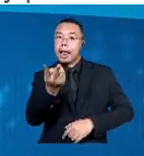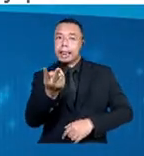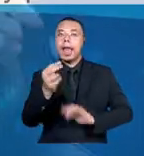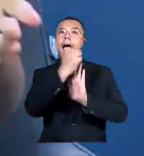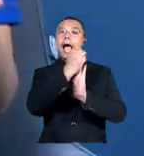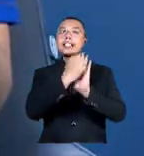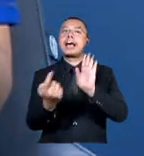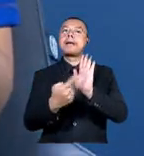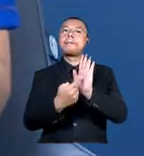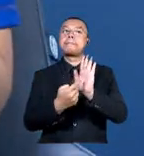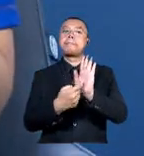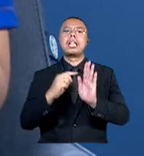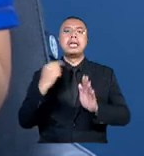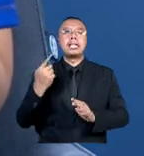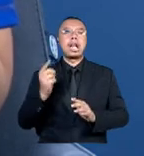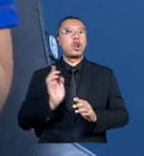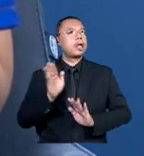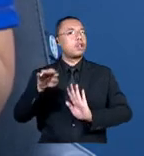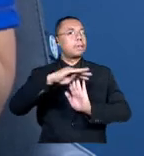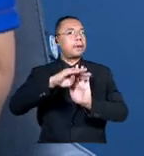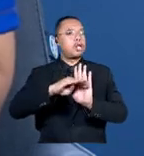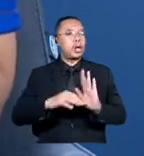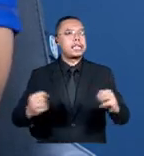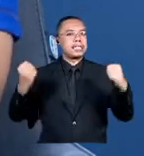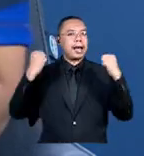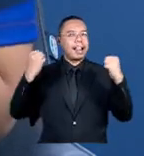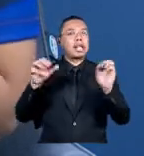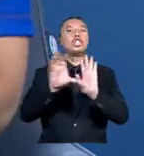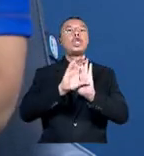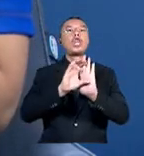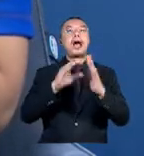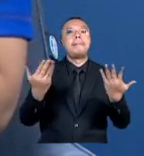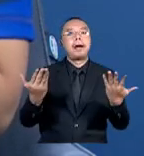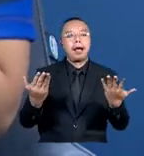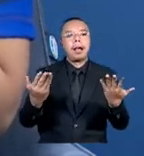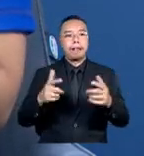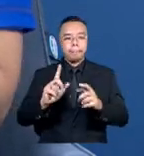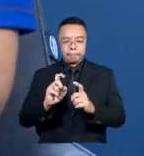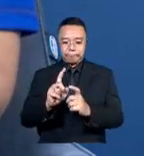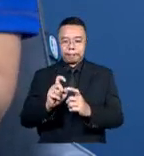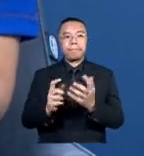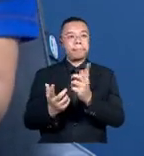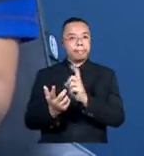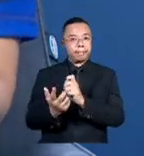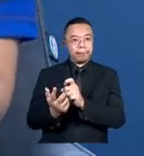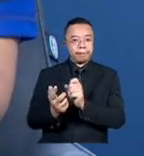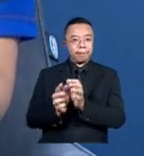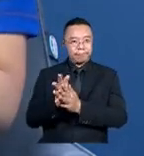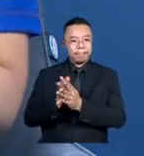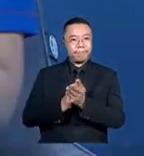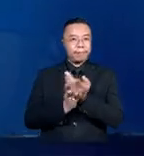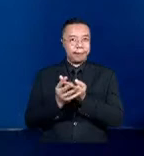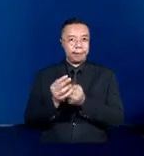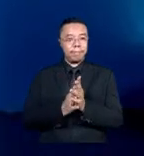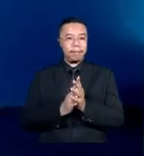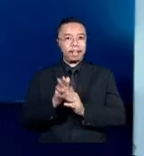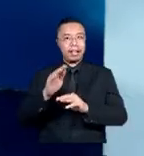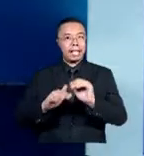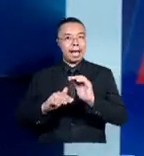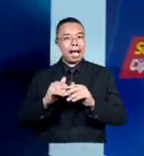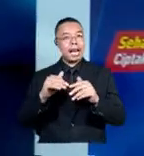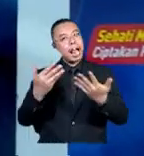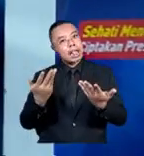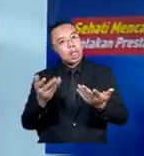bahwa acara ini selalu menerapkan protokol kesehatan. Seperti misalkan menyemprotkan cairan disinfektan ke